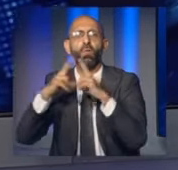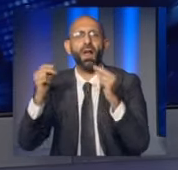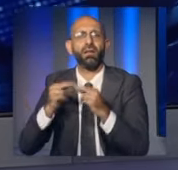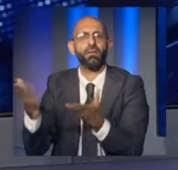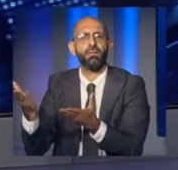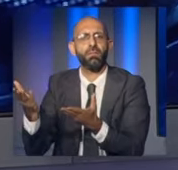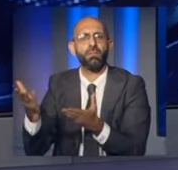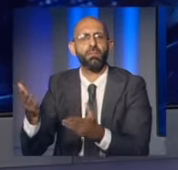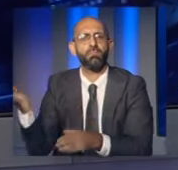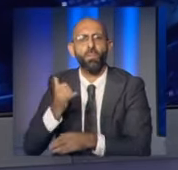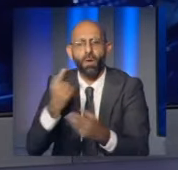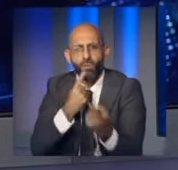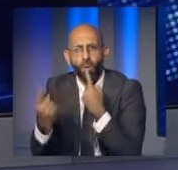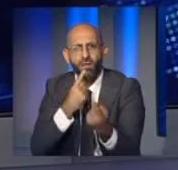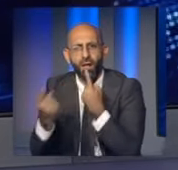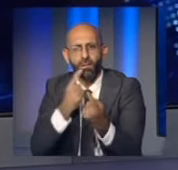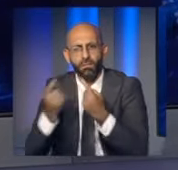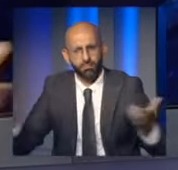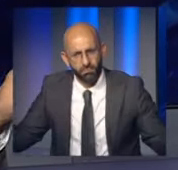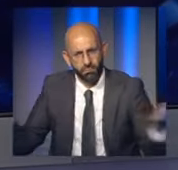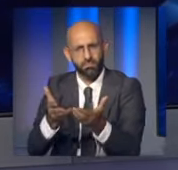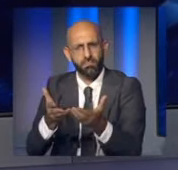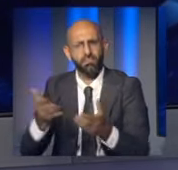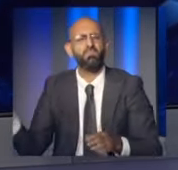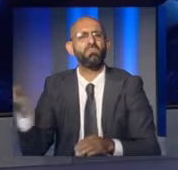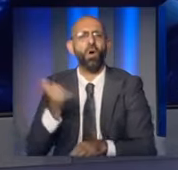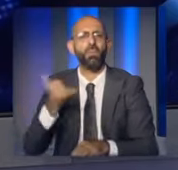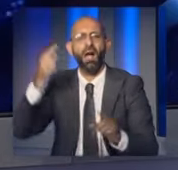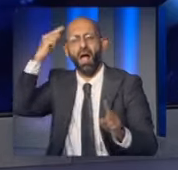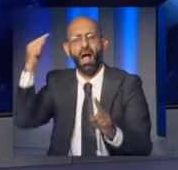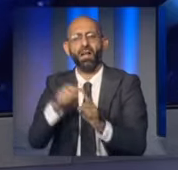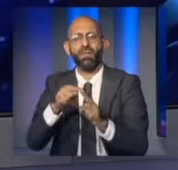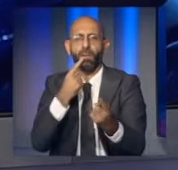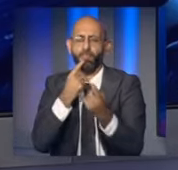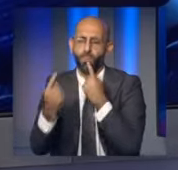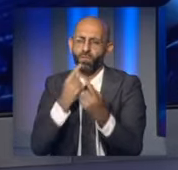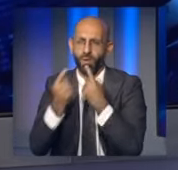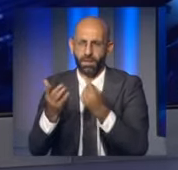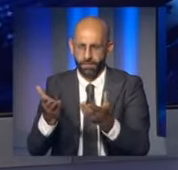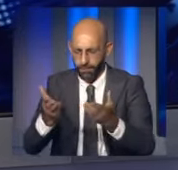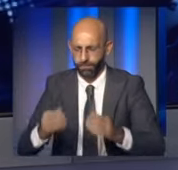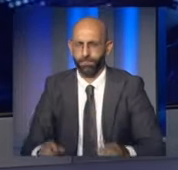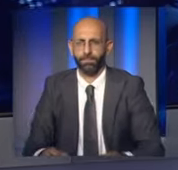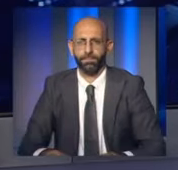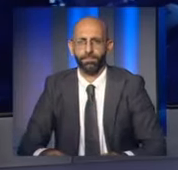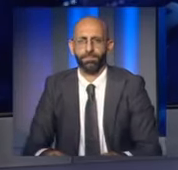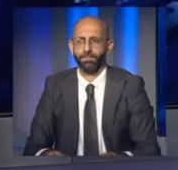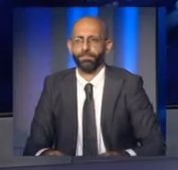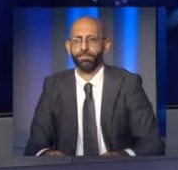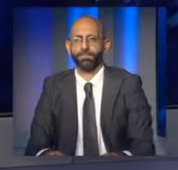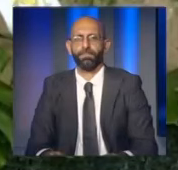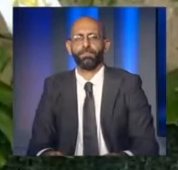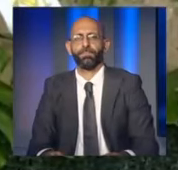رأى وجوب وجود رئيس للجمهورية يستطيع دون سواه الجلوس إلى مائدة المفاوضات.